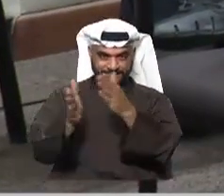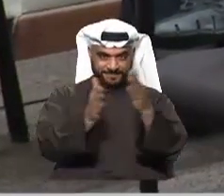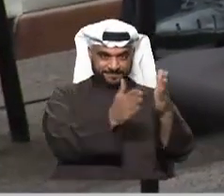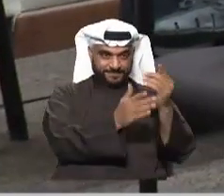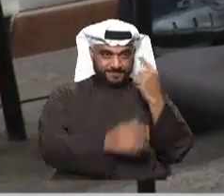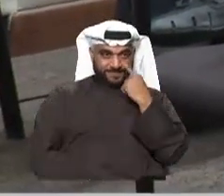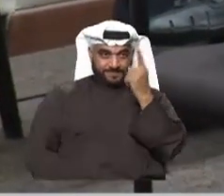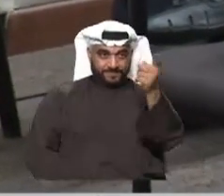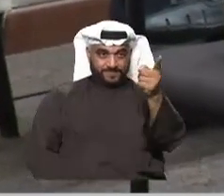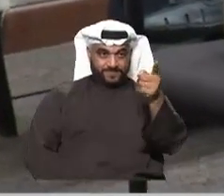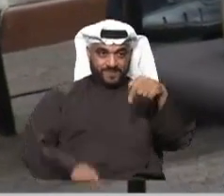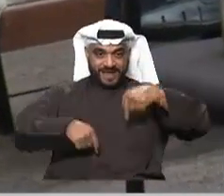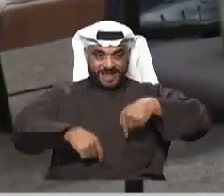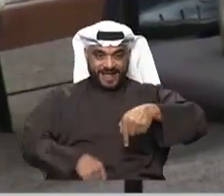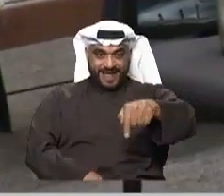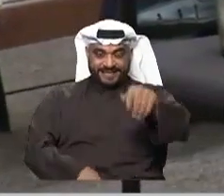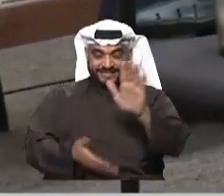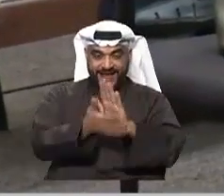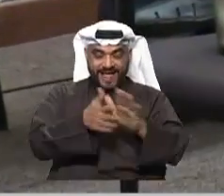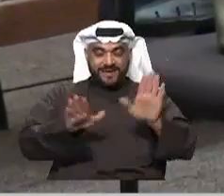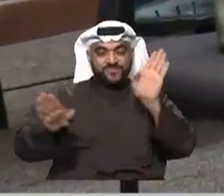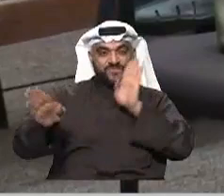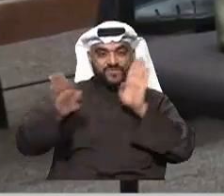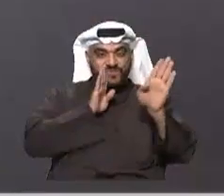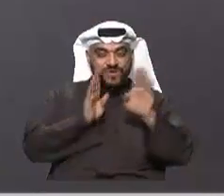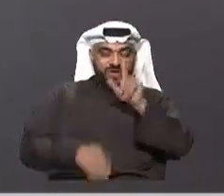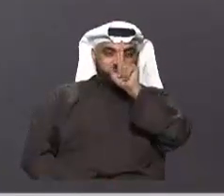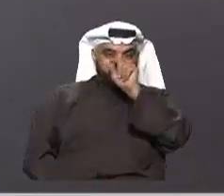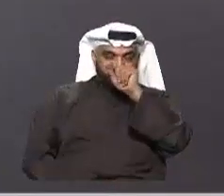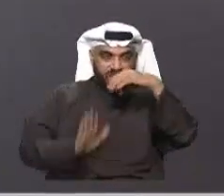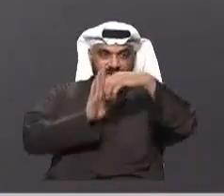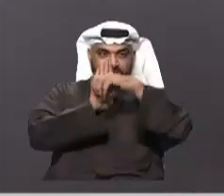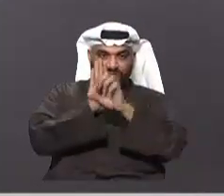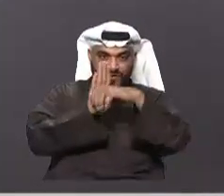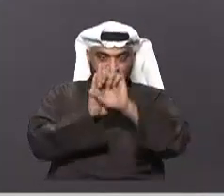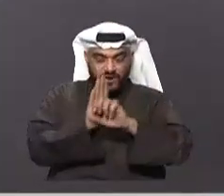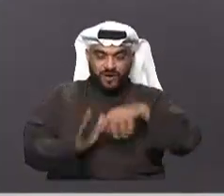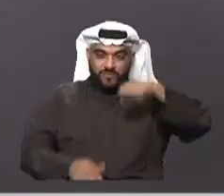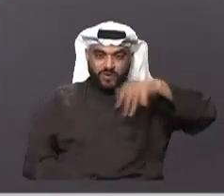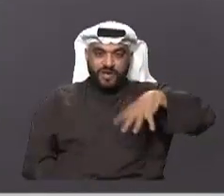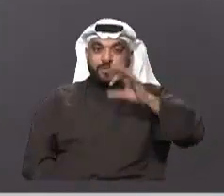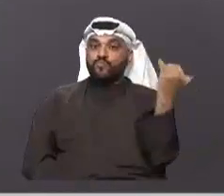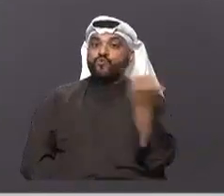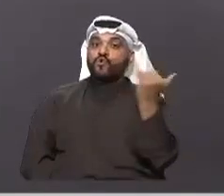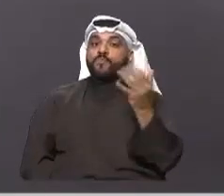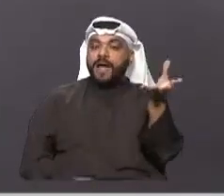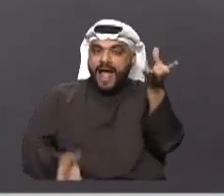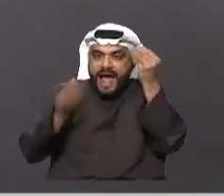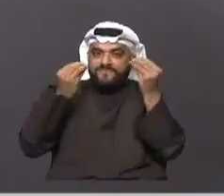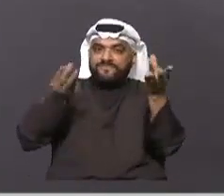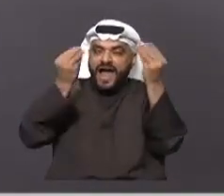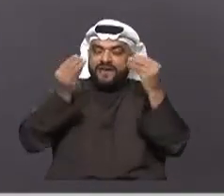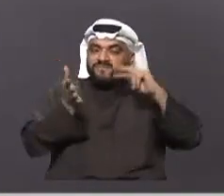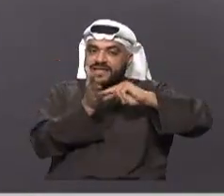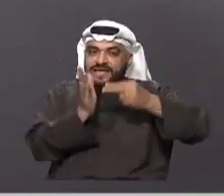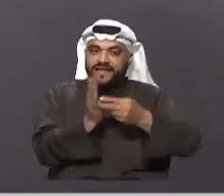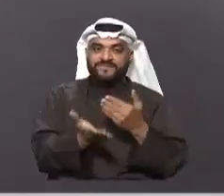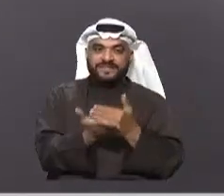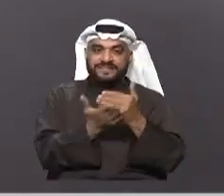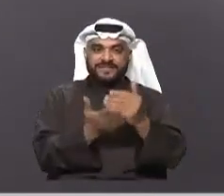استخدام وسائل التواصل الاجتماعي والعصف التكنولوجي جائت الضروره الى معرفه اكثر الحسابات استخداما